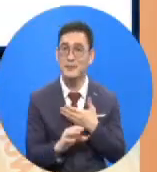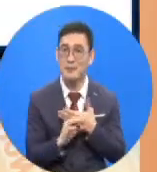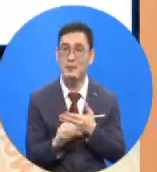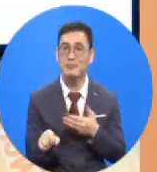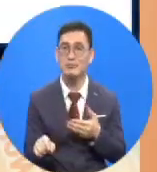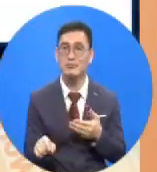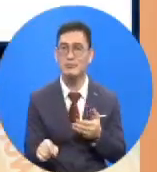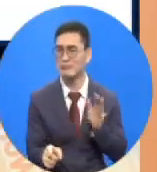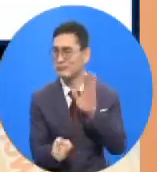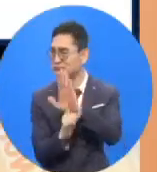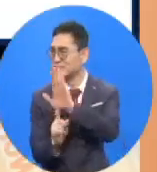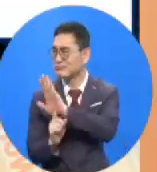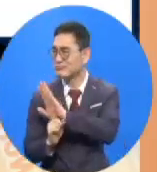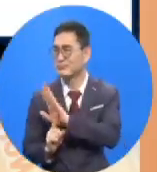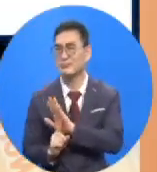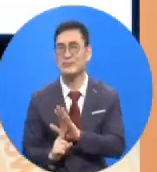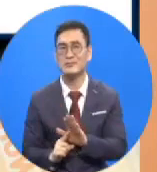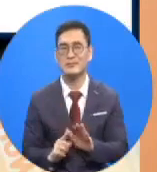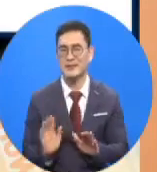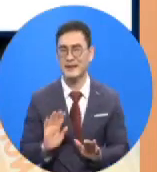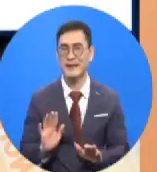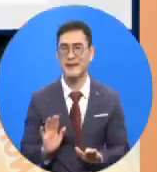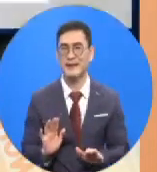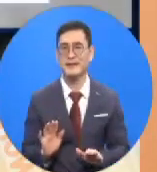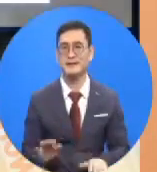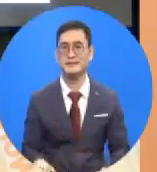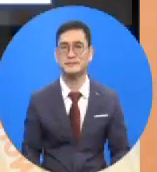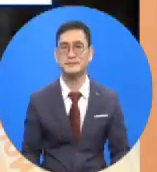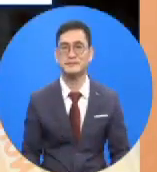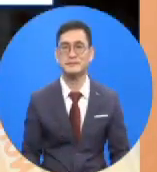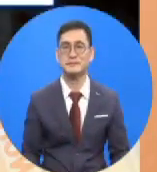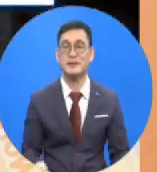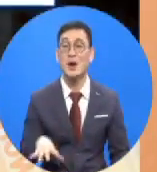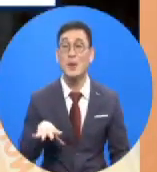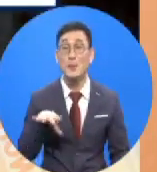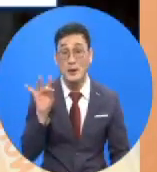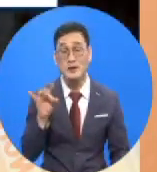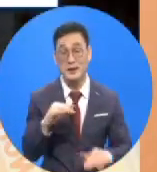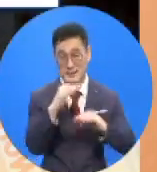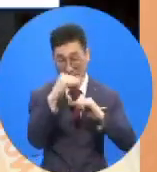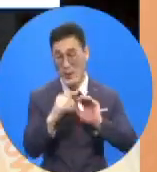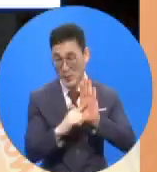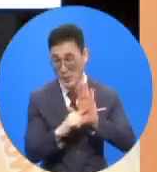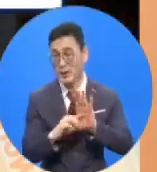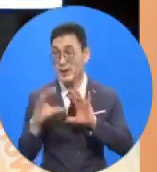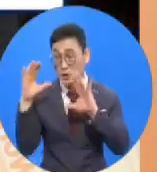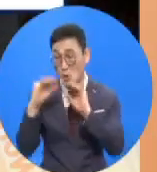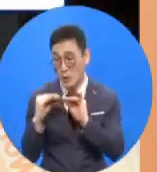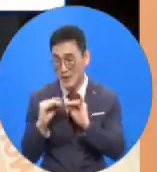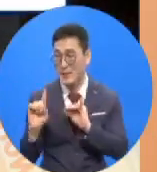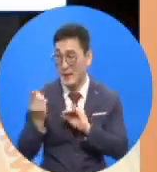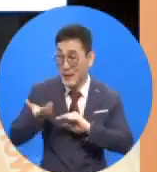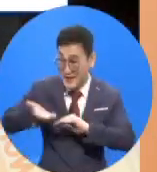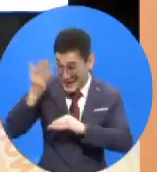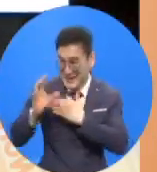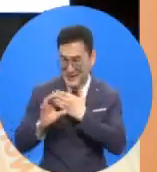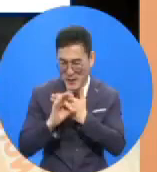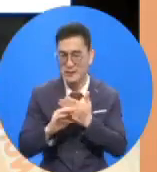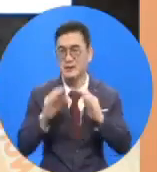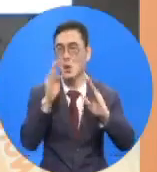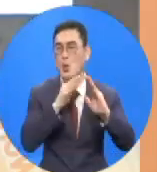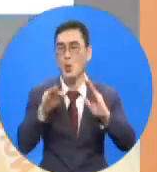어 너무 혼란해 니까 그러면 사전동의 100명을 얻는 것을 원칙으로 한다 그 이후엔 지난해부터 적용되고 있는